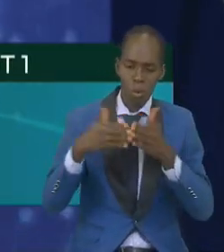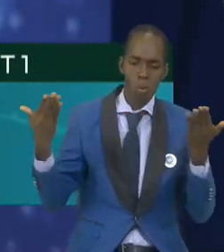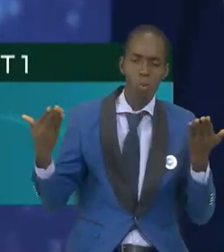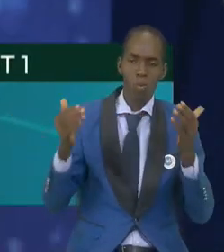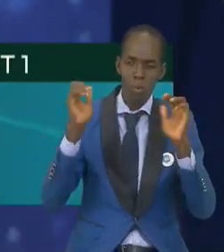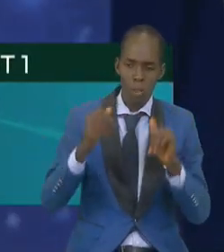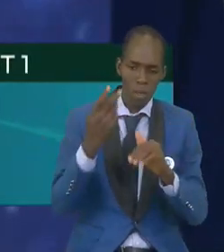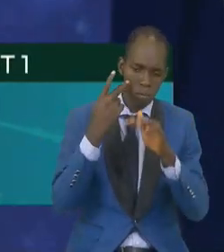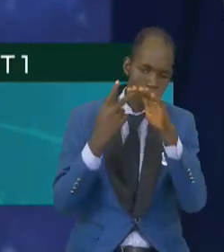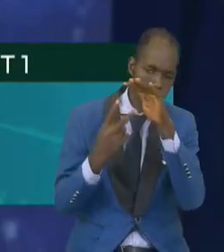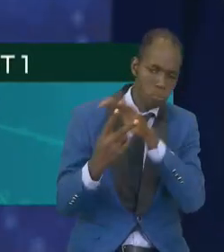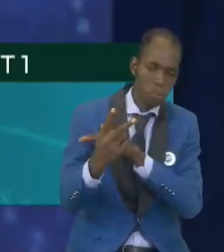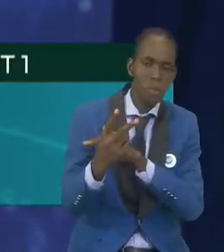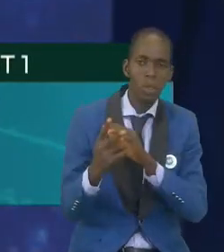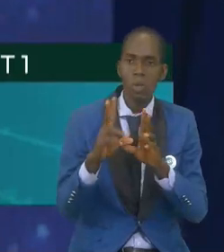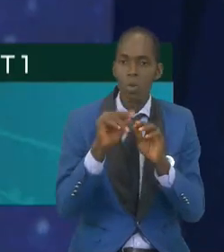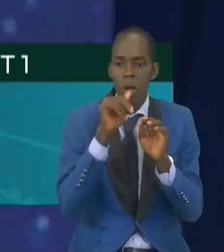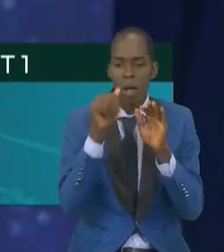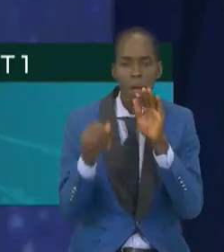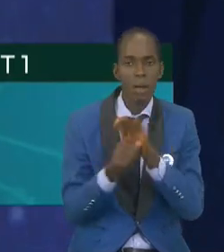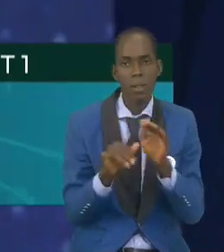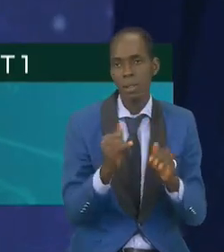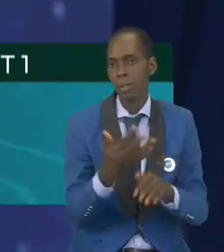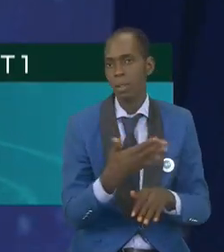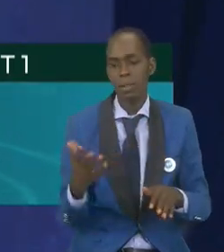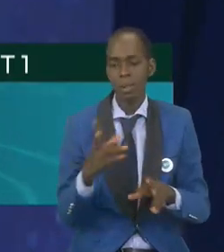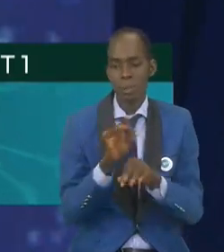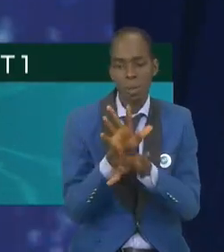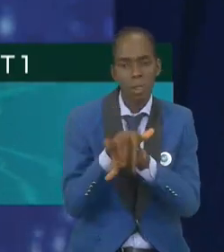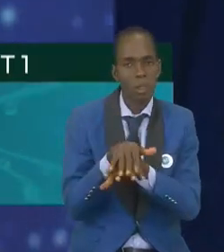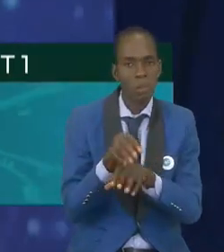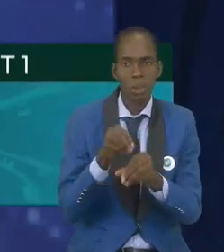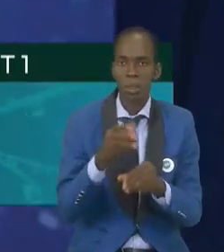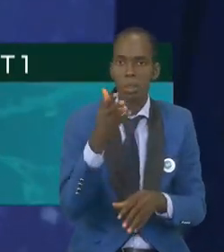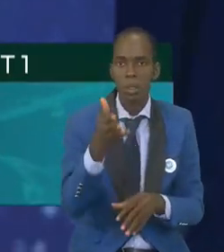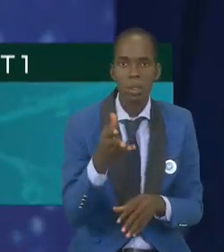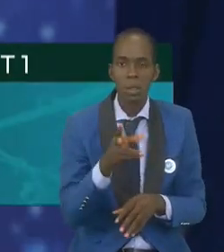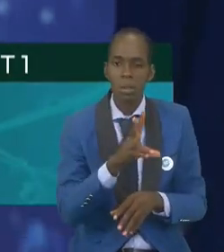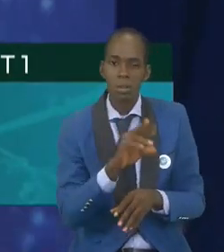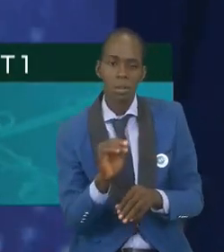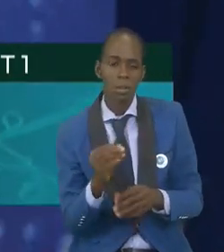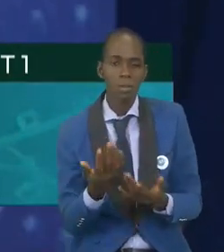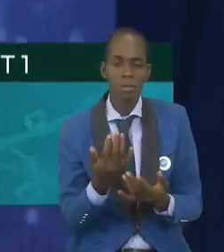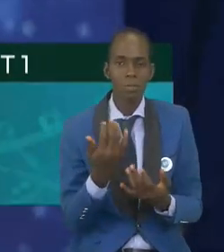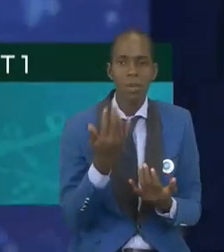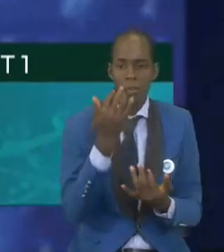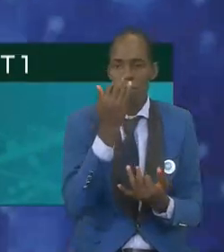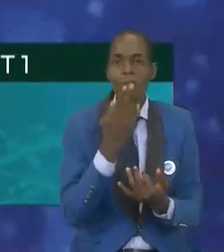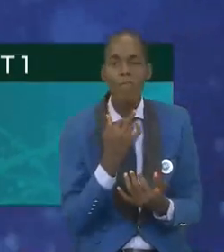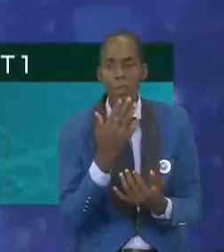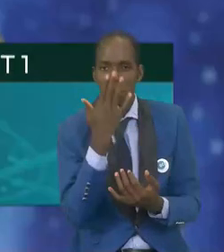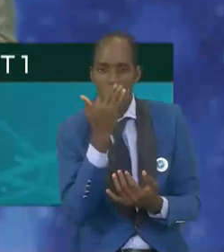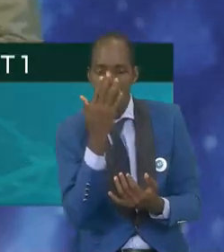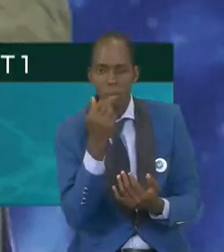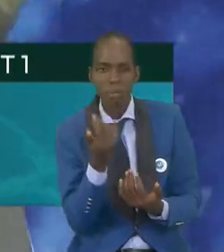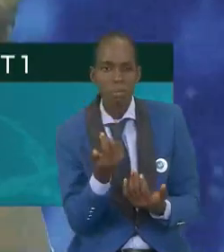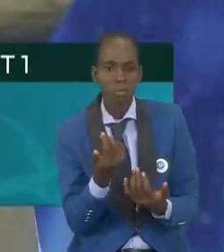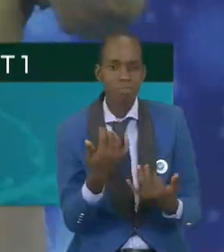vie transparent vous pouvez voir cela il y a rien de cacher il y a pas de tromperie